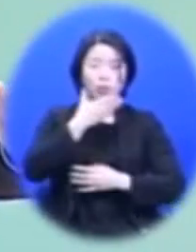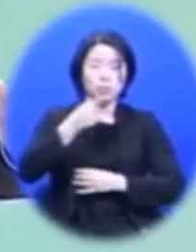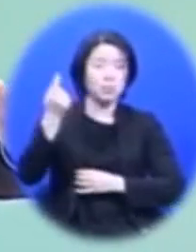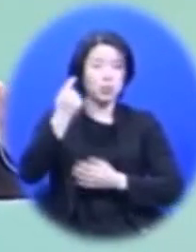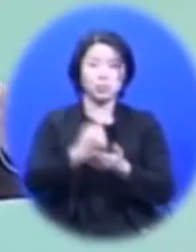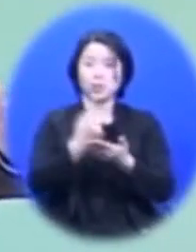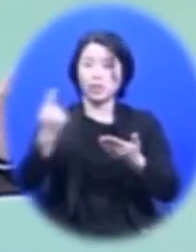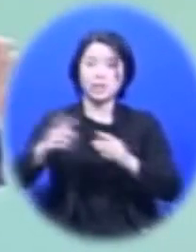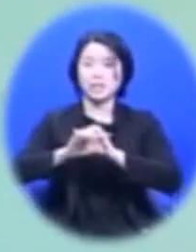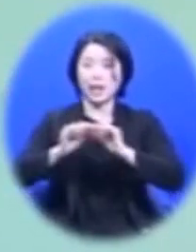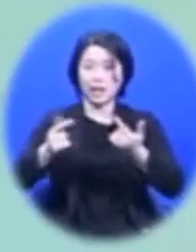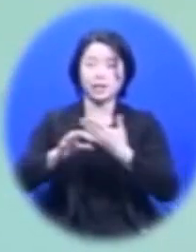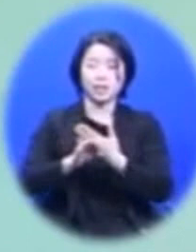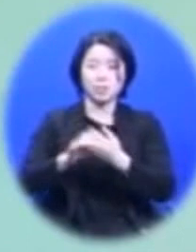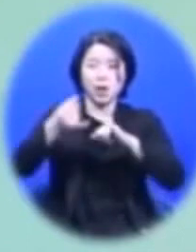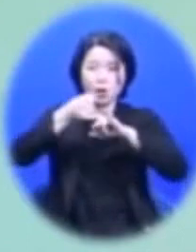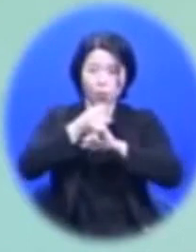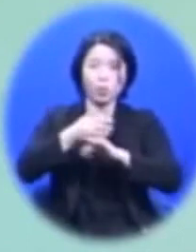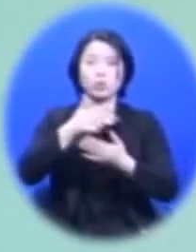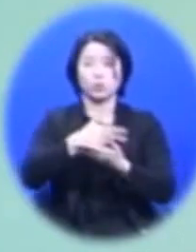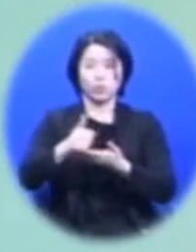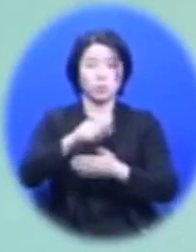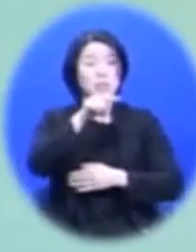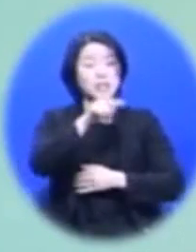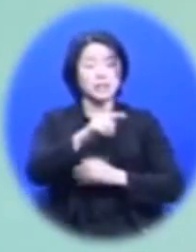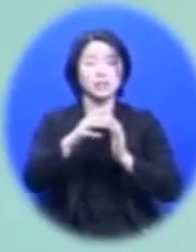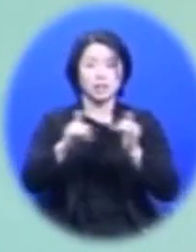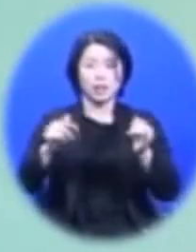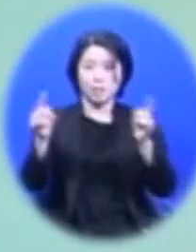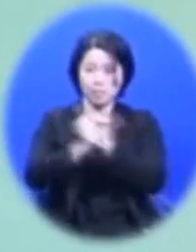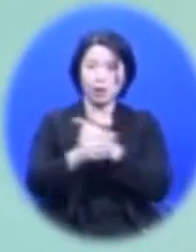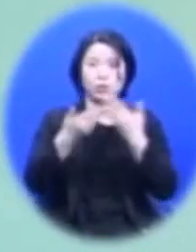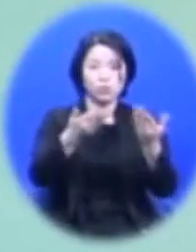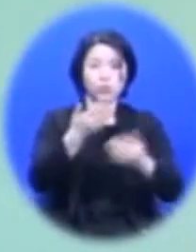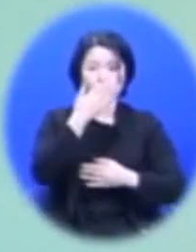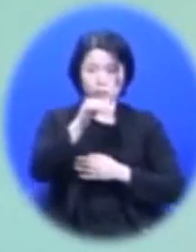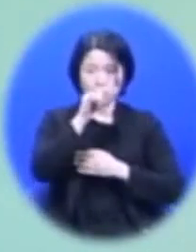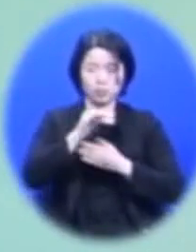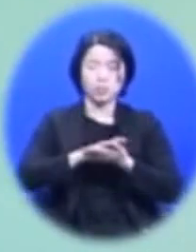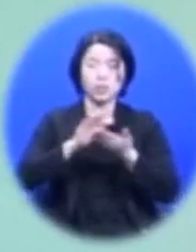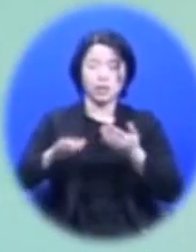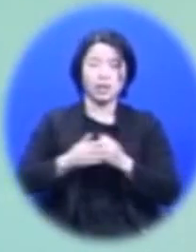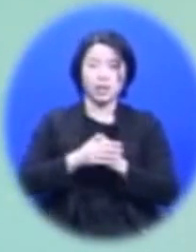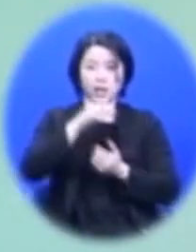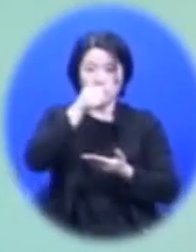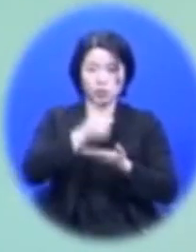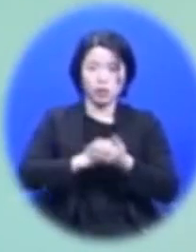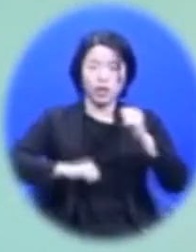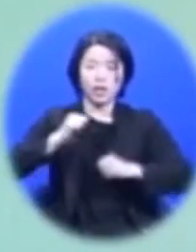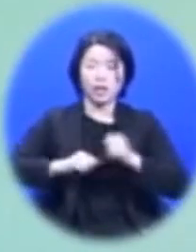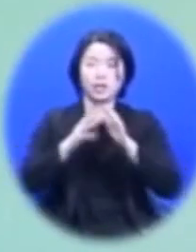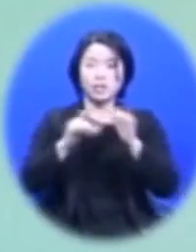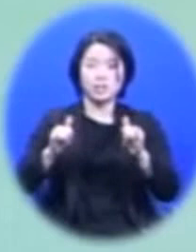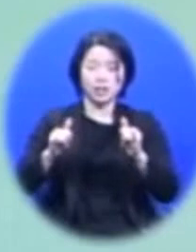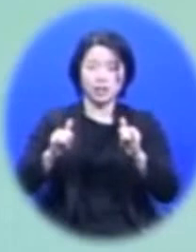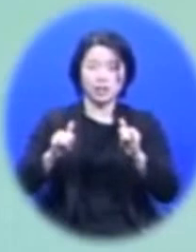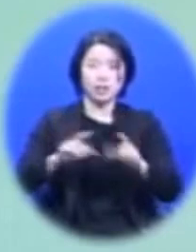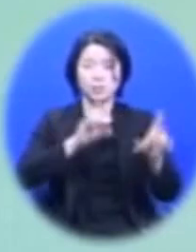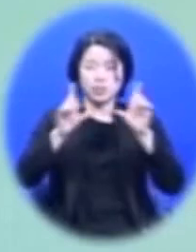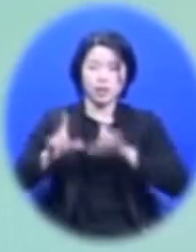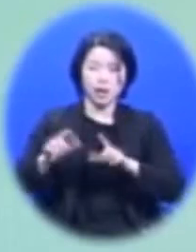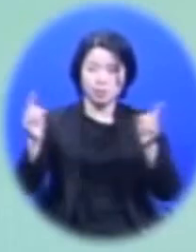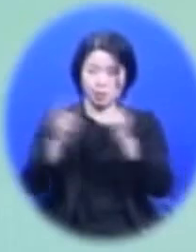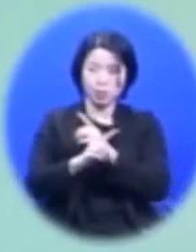않았다면 반드시 주님은 그를 바꾸십니다. 죄 짓는 생활 청산하게 하고 온전한